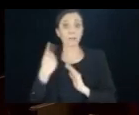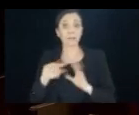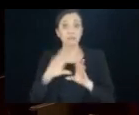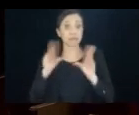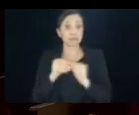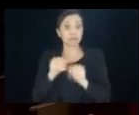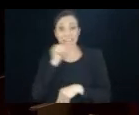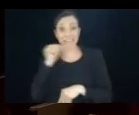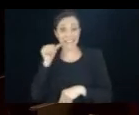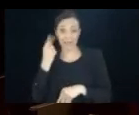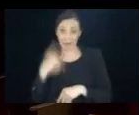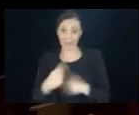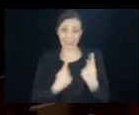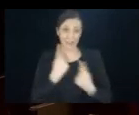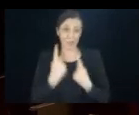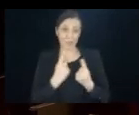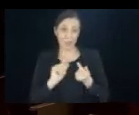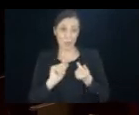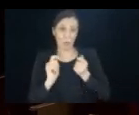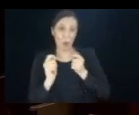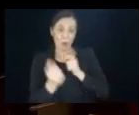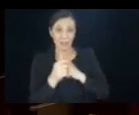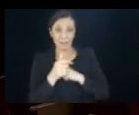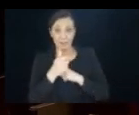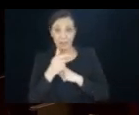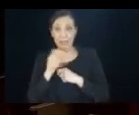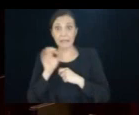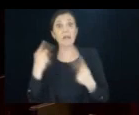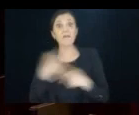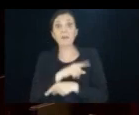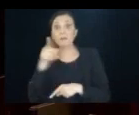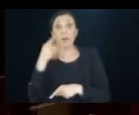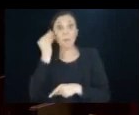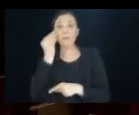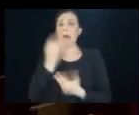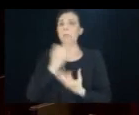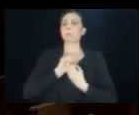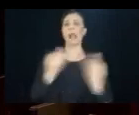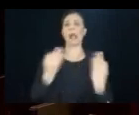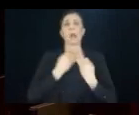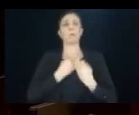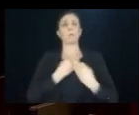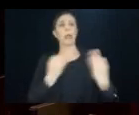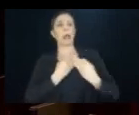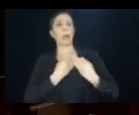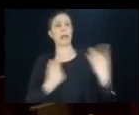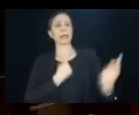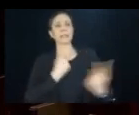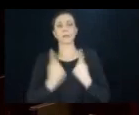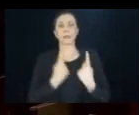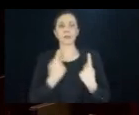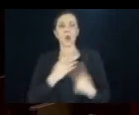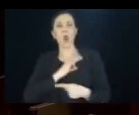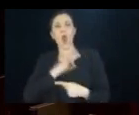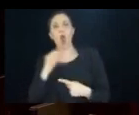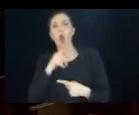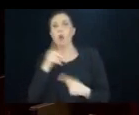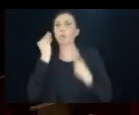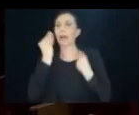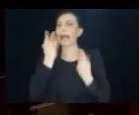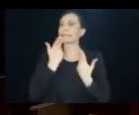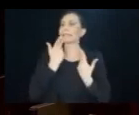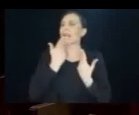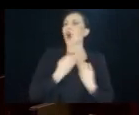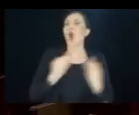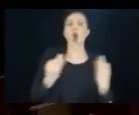che serve per cambiare le cose che vanno male. Se pensate che vada invece tutto bene, se pensate che invece sia normale il